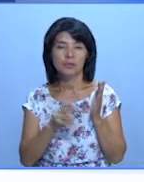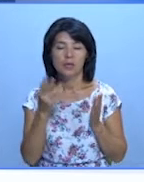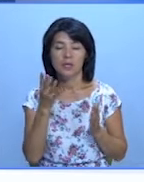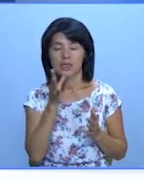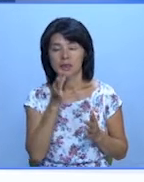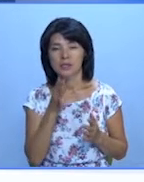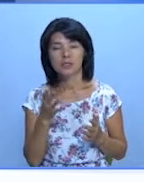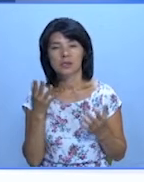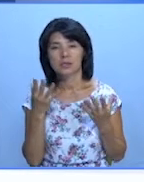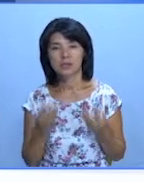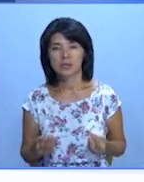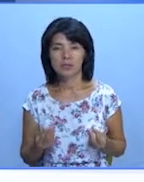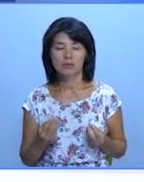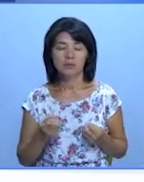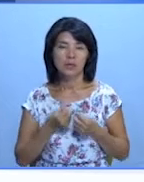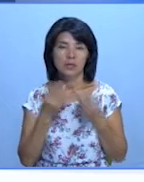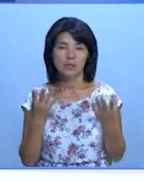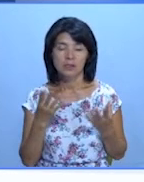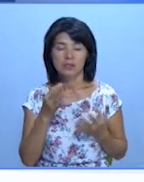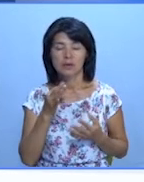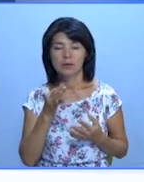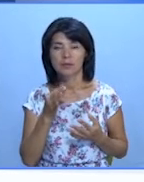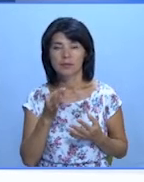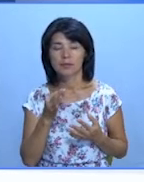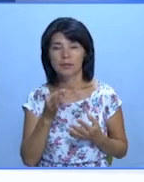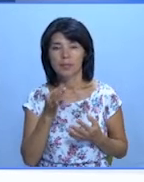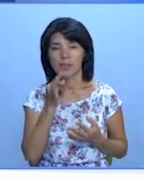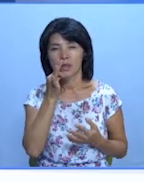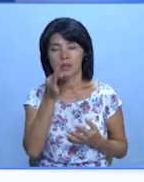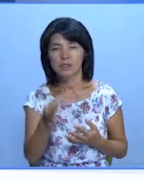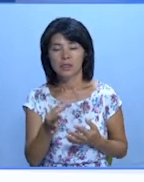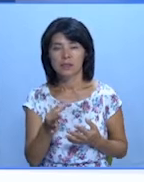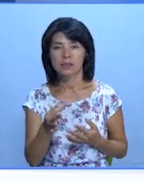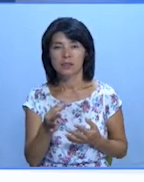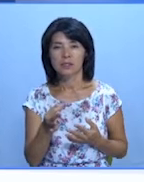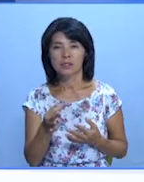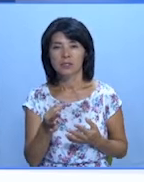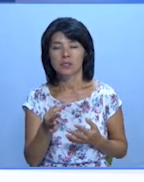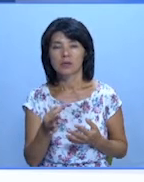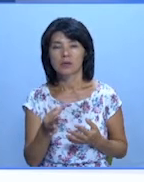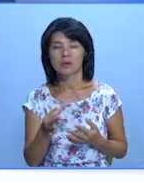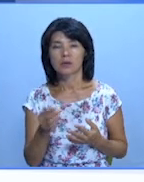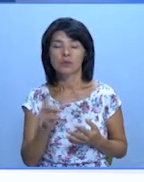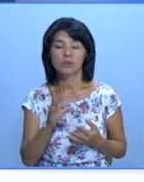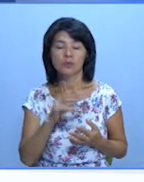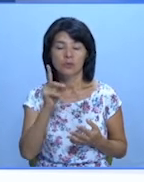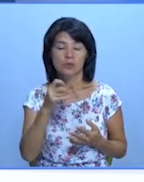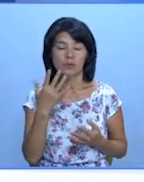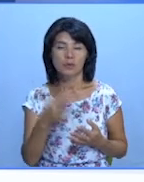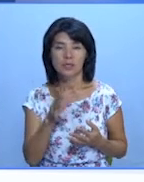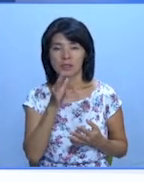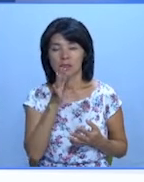уақыт бұрын тұңғыш президент елбасы Нұрсұлтан Назарбаевтың бастамасымен Абайдың 150 жылдығы ЮНЕСКО